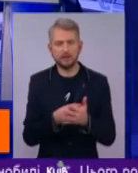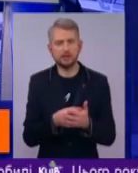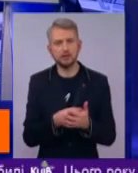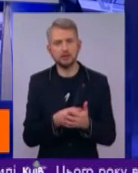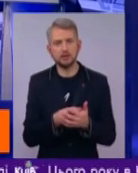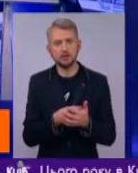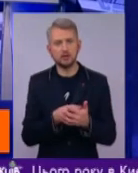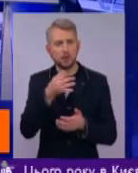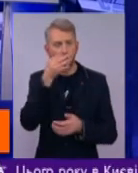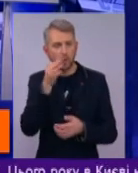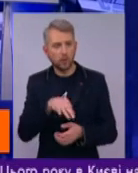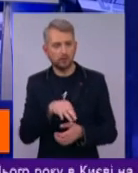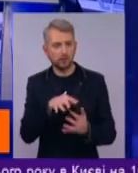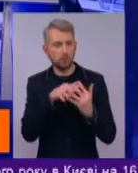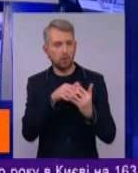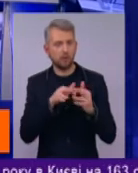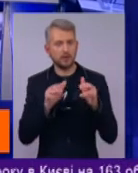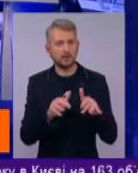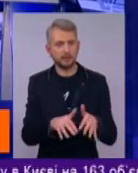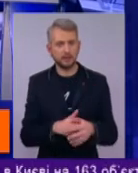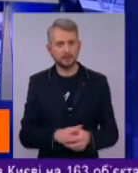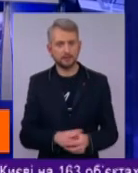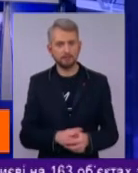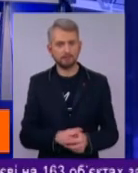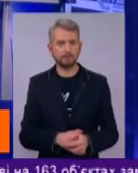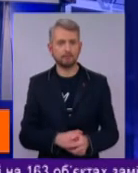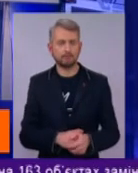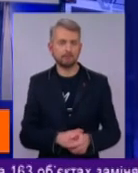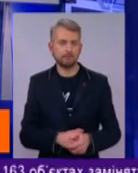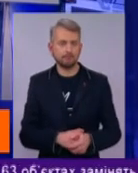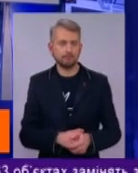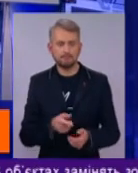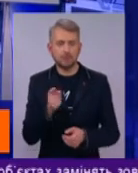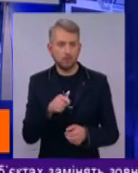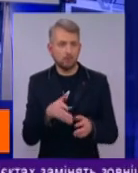якби, опит, да, бойових дій. Тому